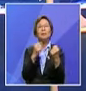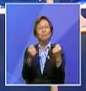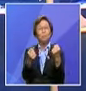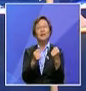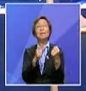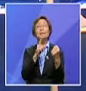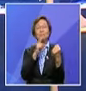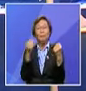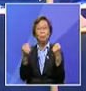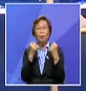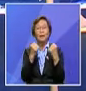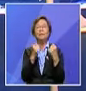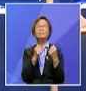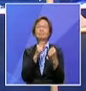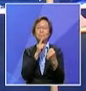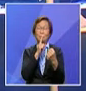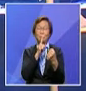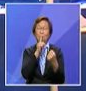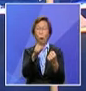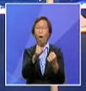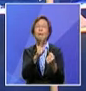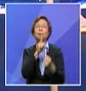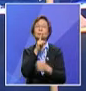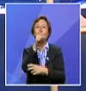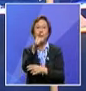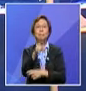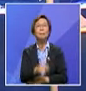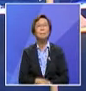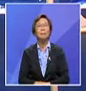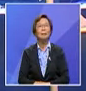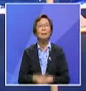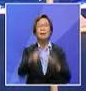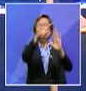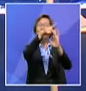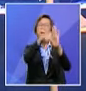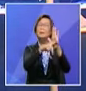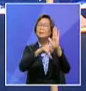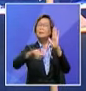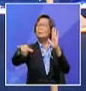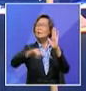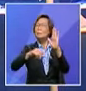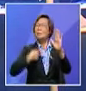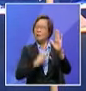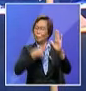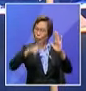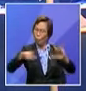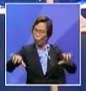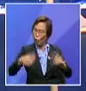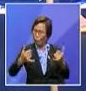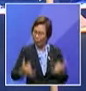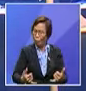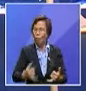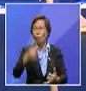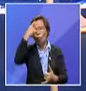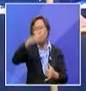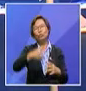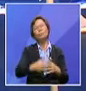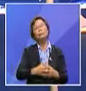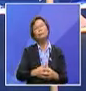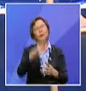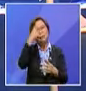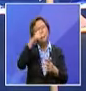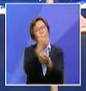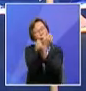yang sebenar. Prinsip yang sama juga perlu kita lakukan untuk keluar